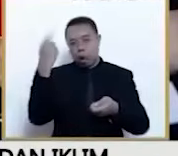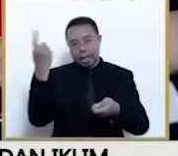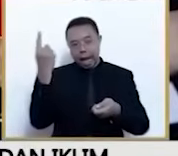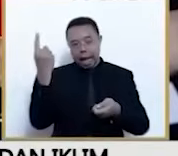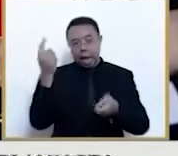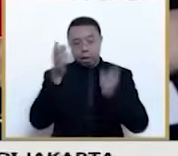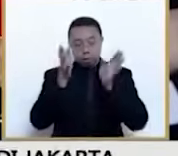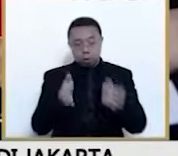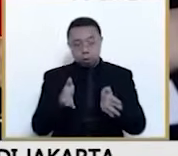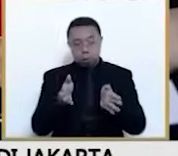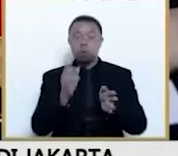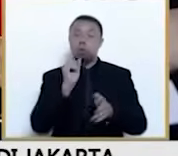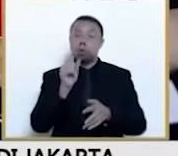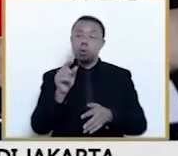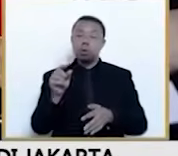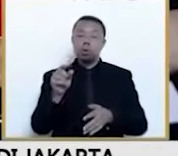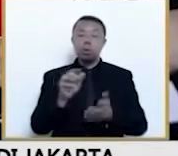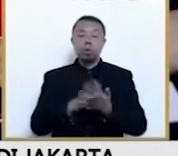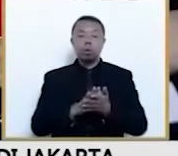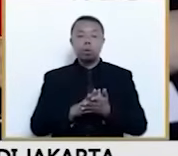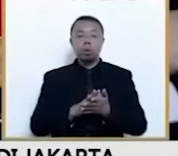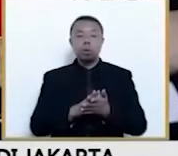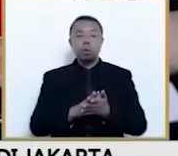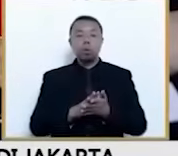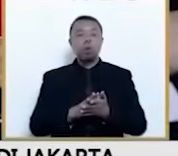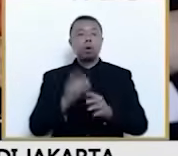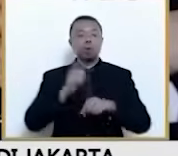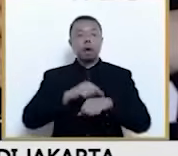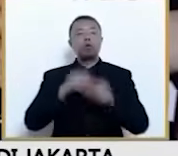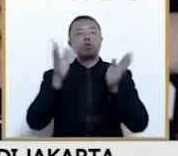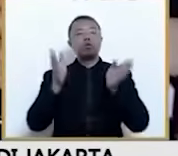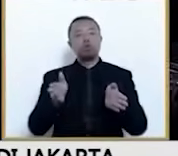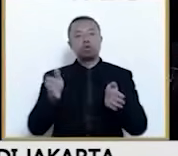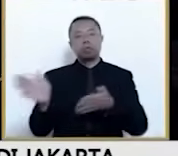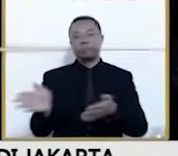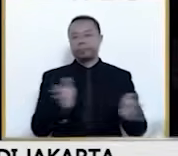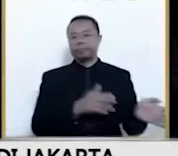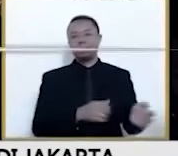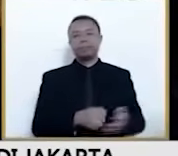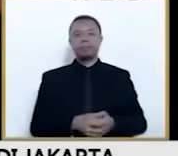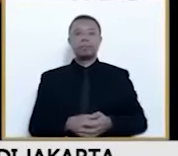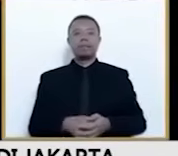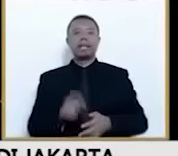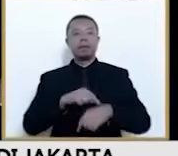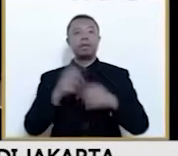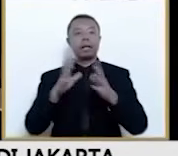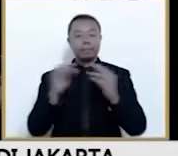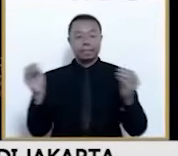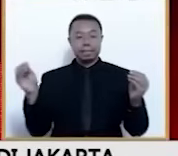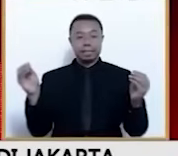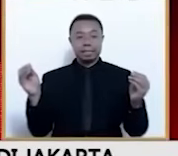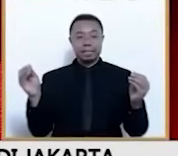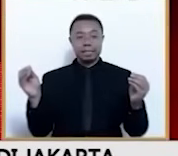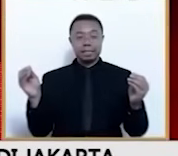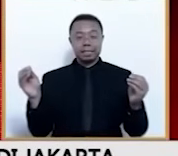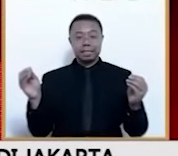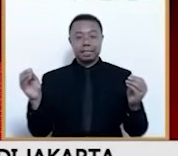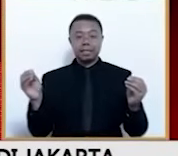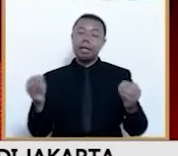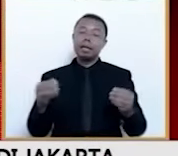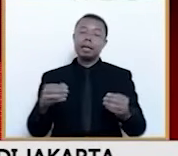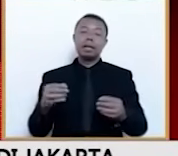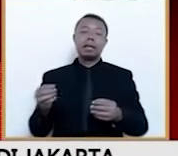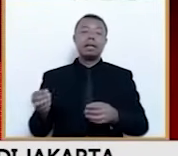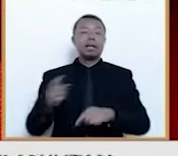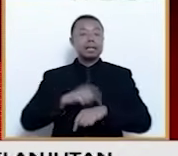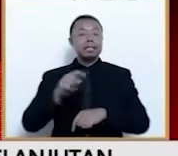ya, khususnya untuk waktu-waktu tertentu. Baik, mohon maaf, waktu habis Bapak. Baik, dan kita akan